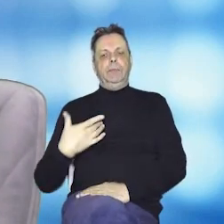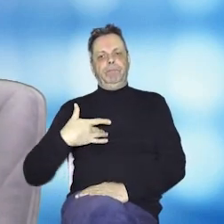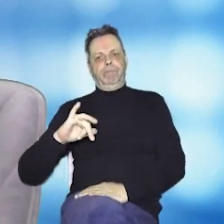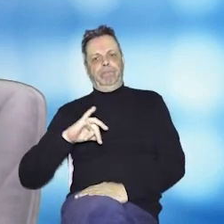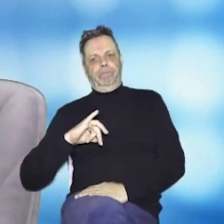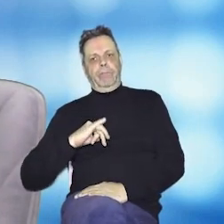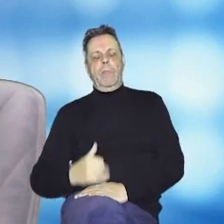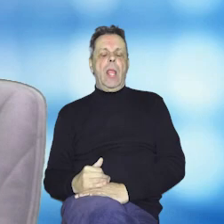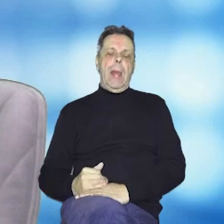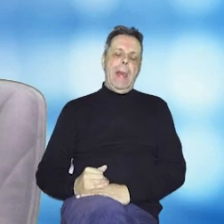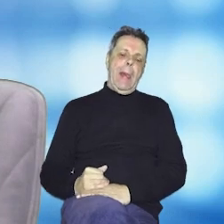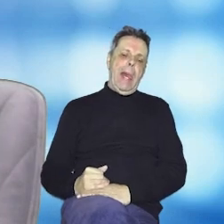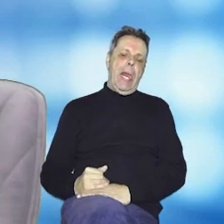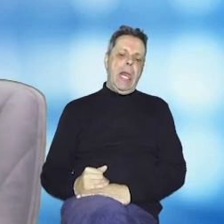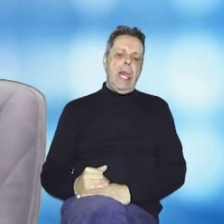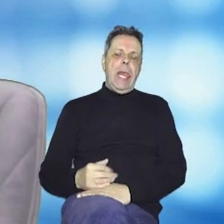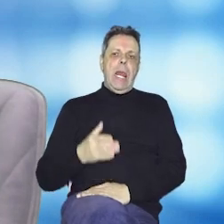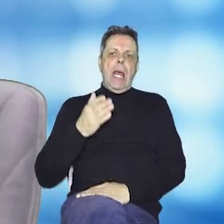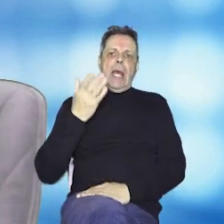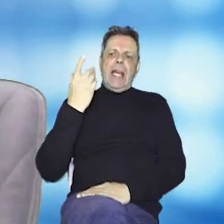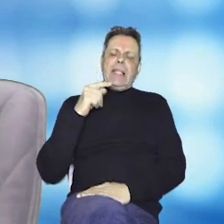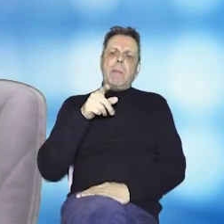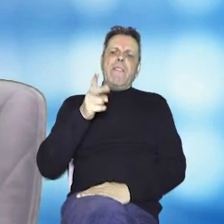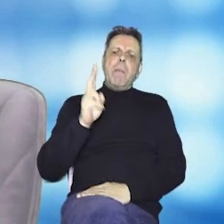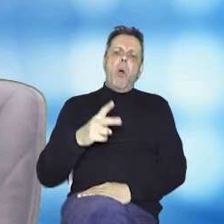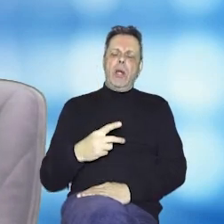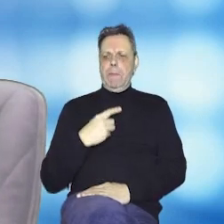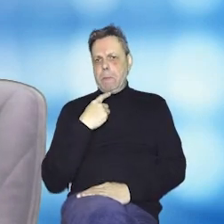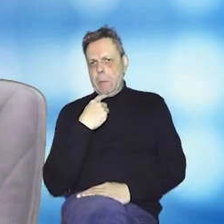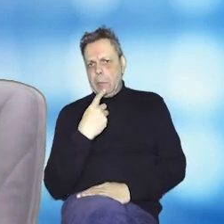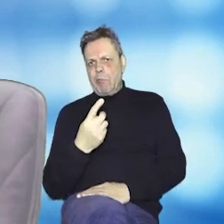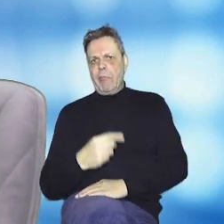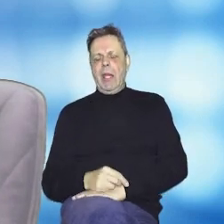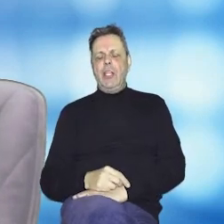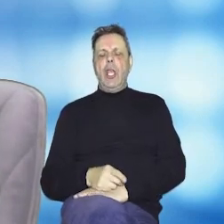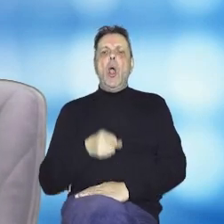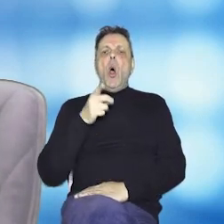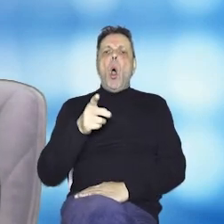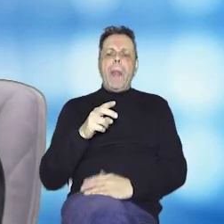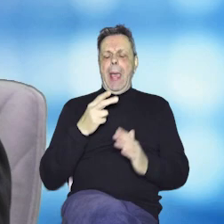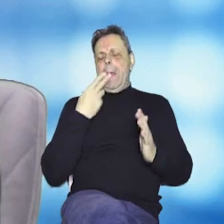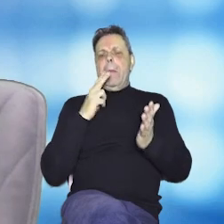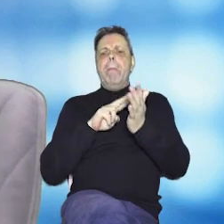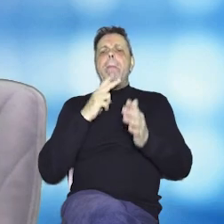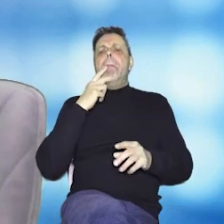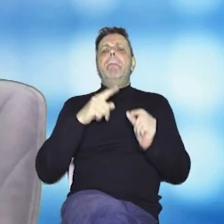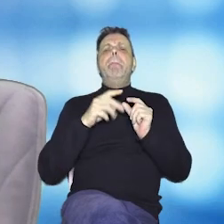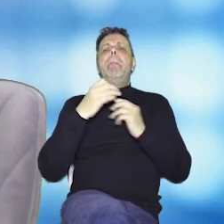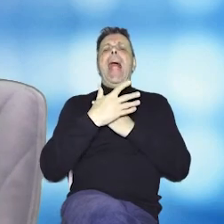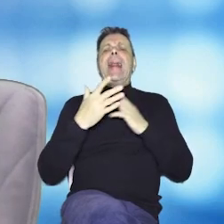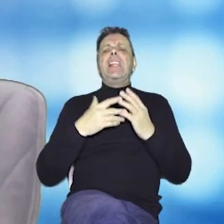Zanima me, između ostaloga, biste li mogli navesti one parazite koje nam